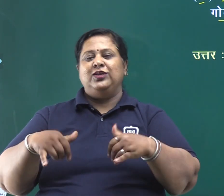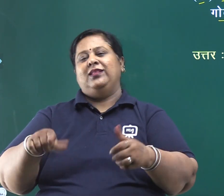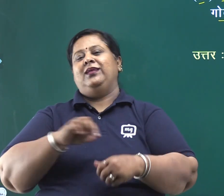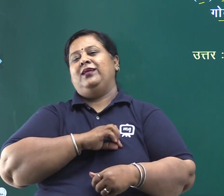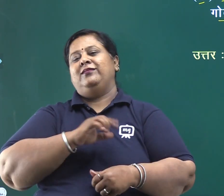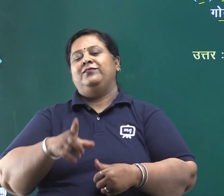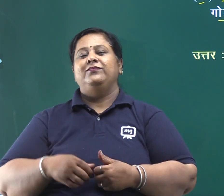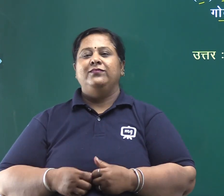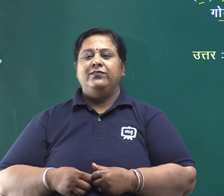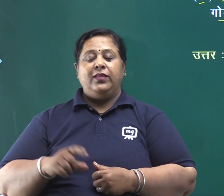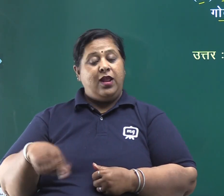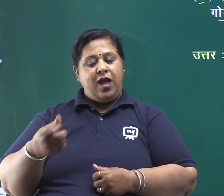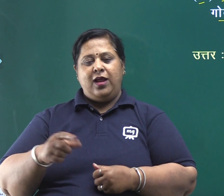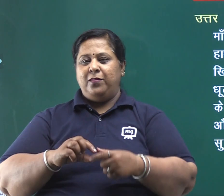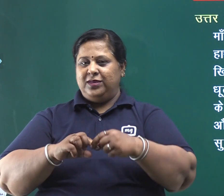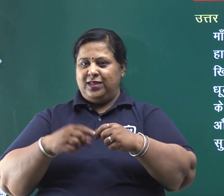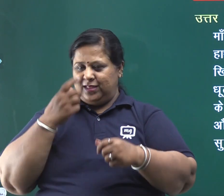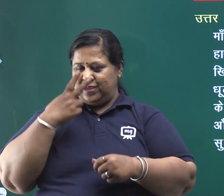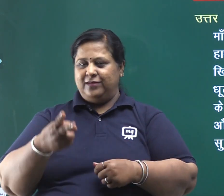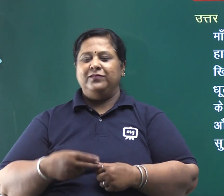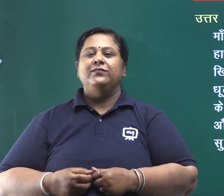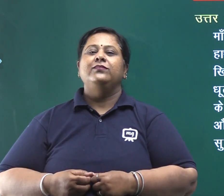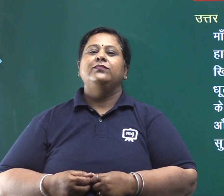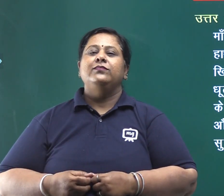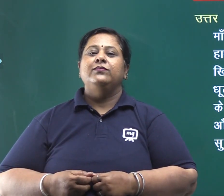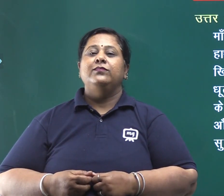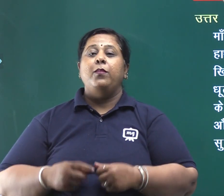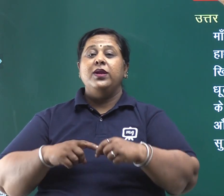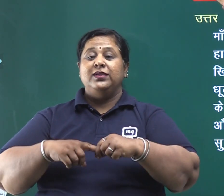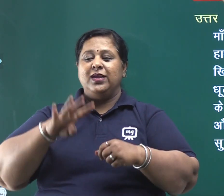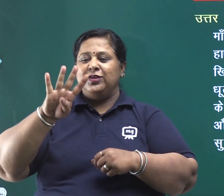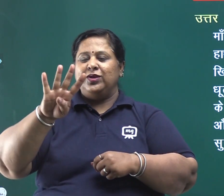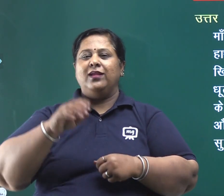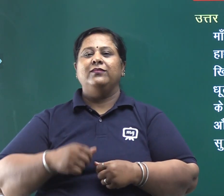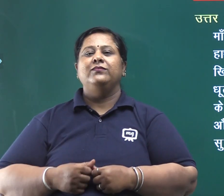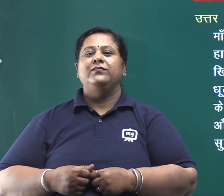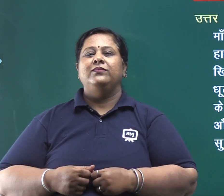है। आगे का प्रश्न देखते हैं। प्रश्न संख्या 4,